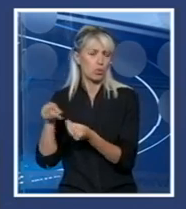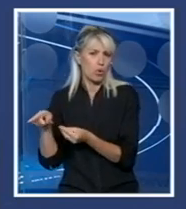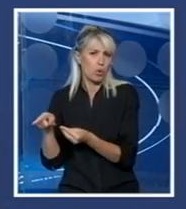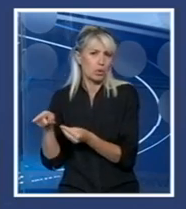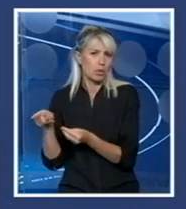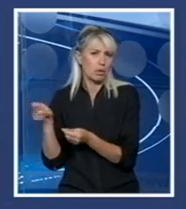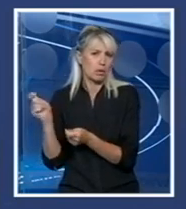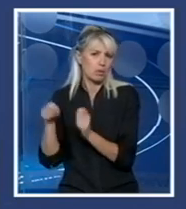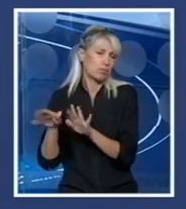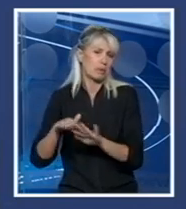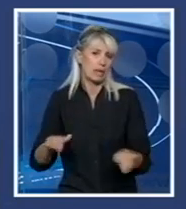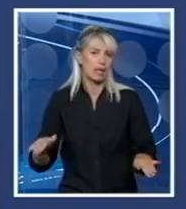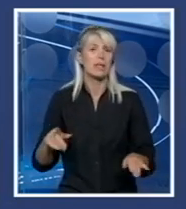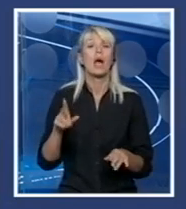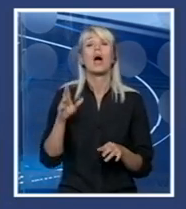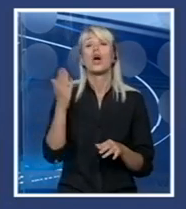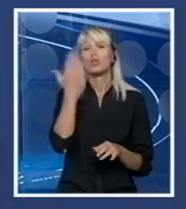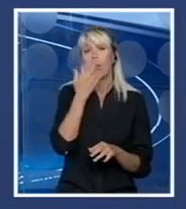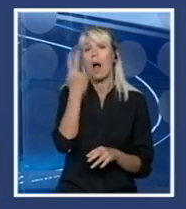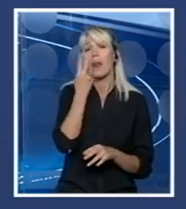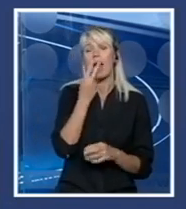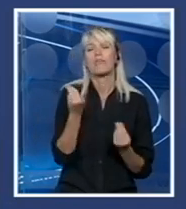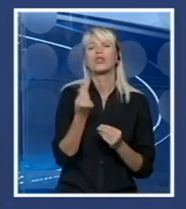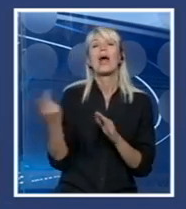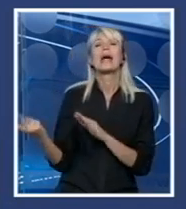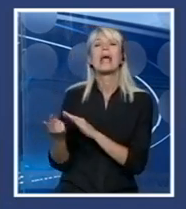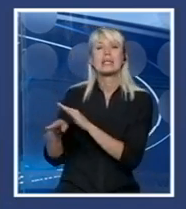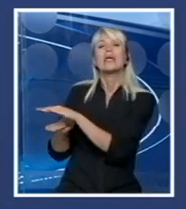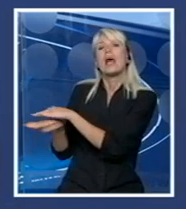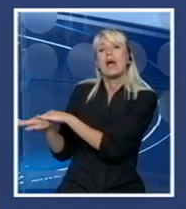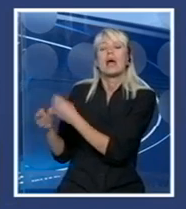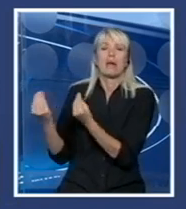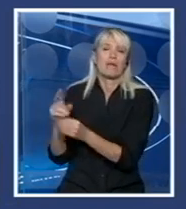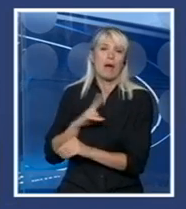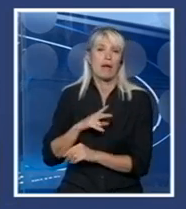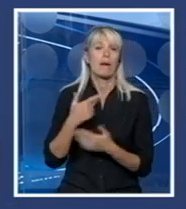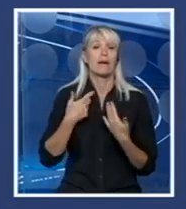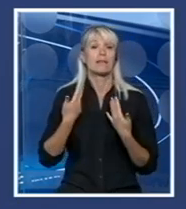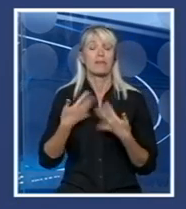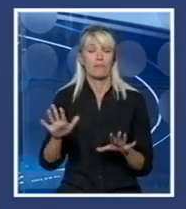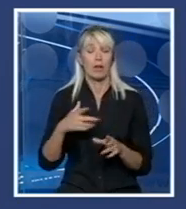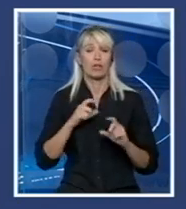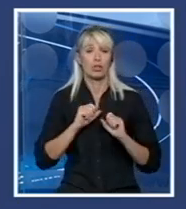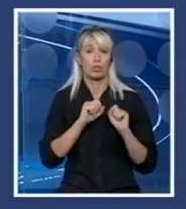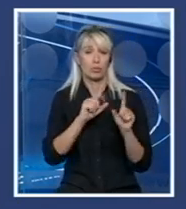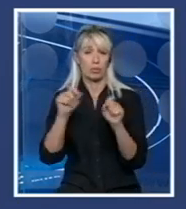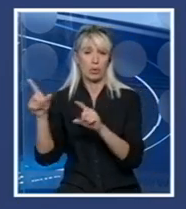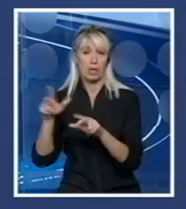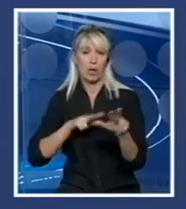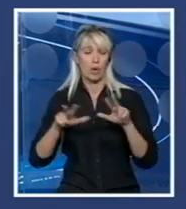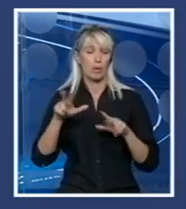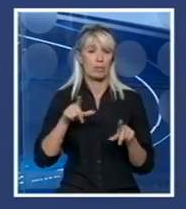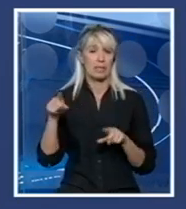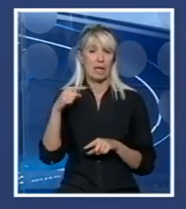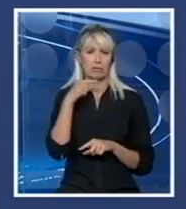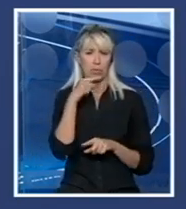što valja da se ima. Ja sam poslao već uput, znači Ministarstvu državne uprave i svim lokalnim samoupravama da se sete da su